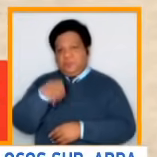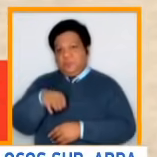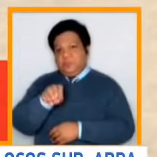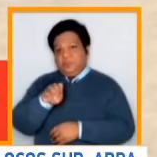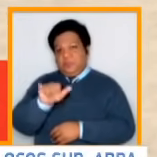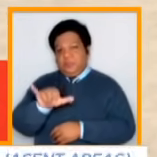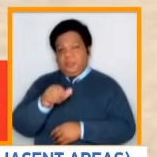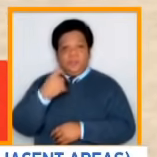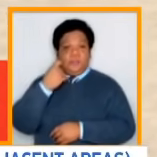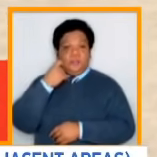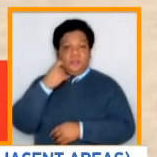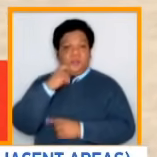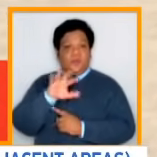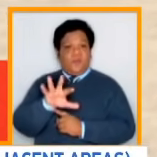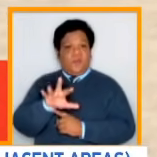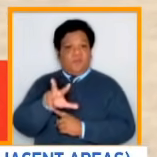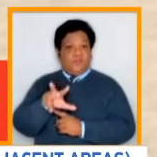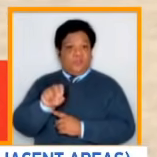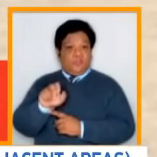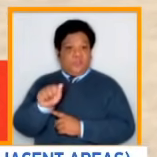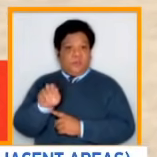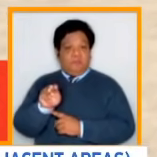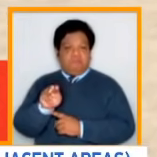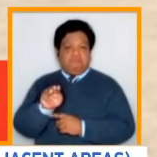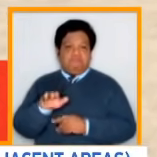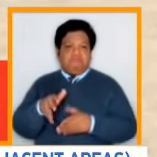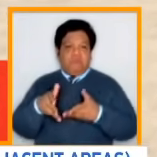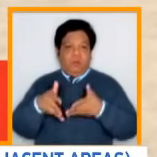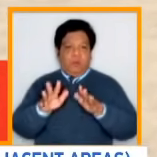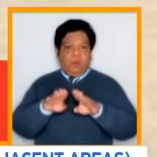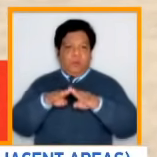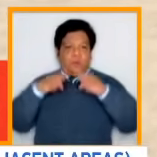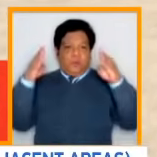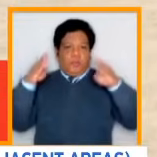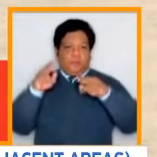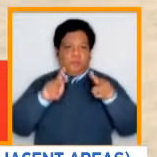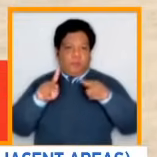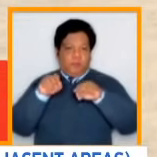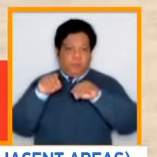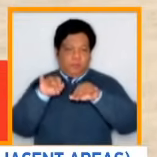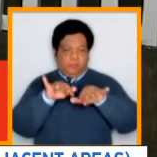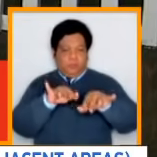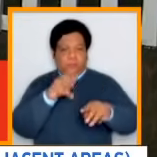alas 5:30 pa lamang ng umaga, ay pinayagan ng pumasok yung mga bumisita rito.